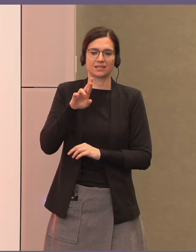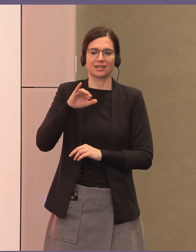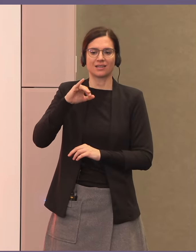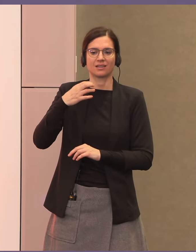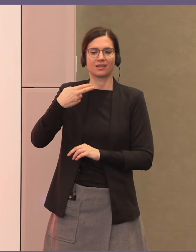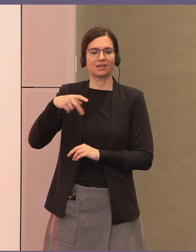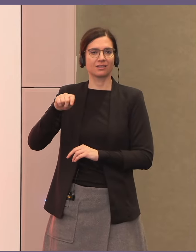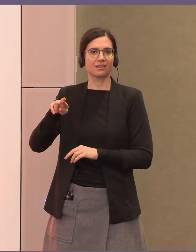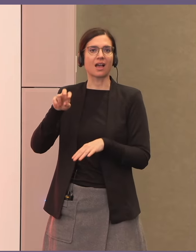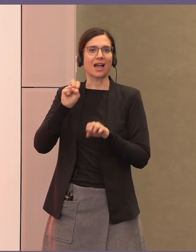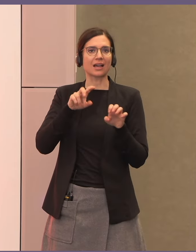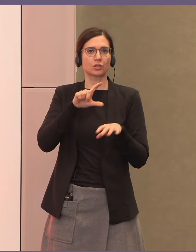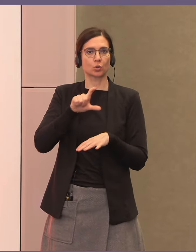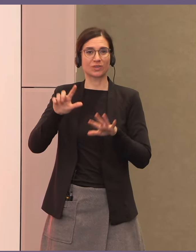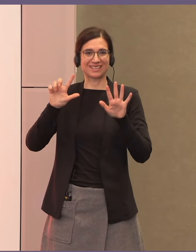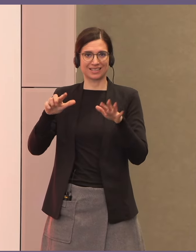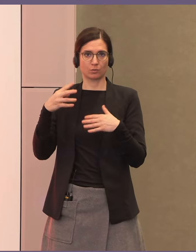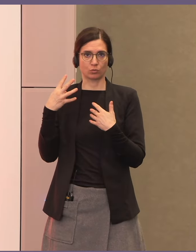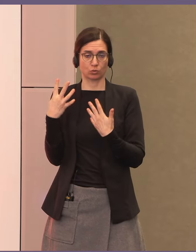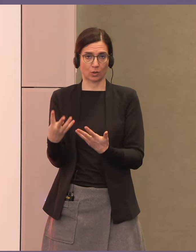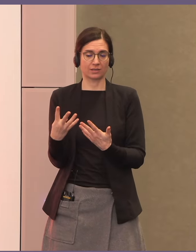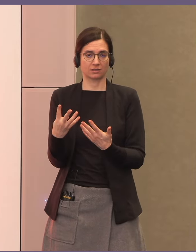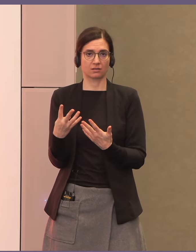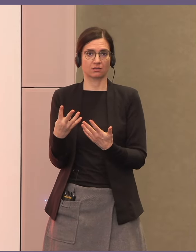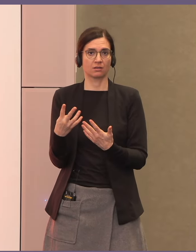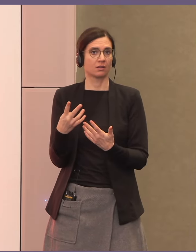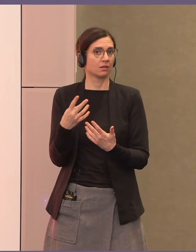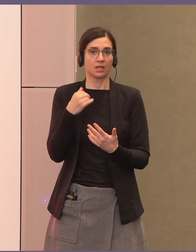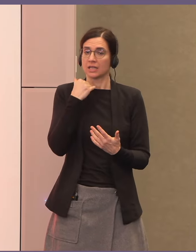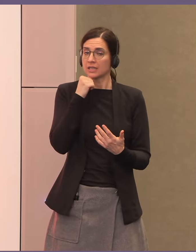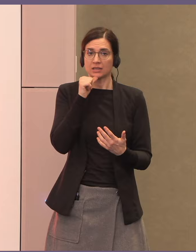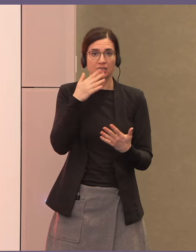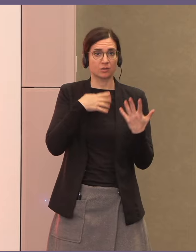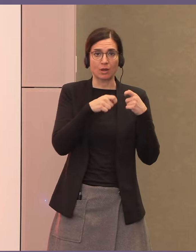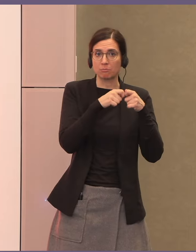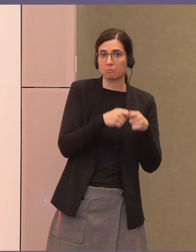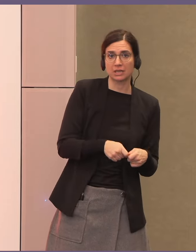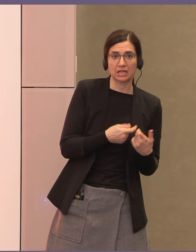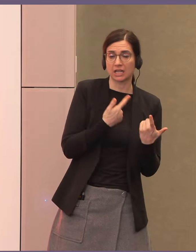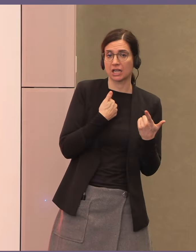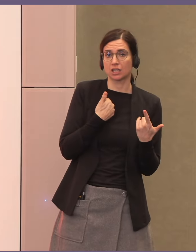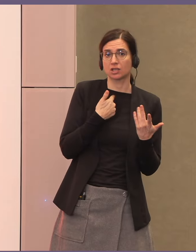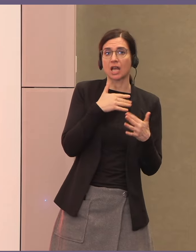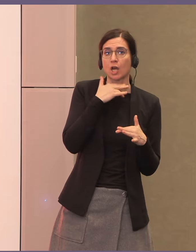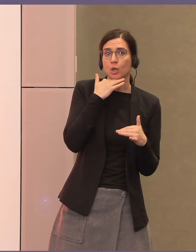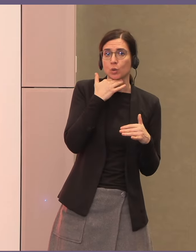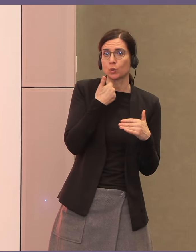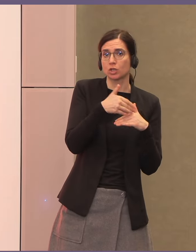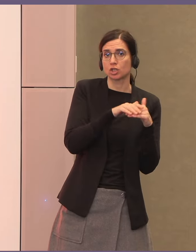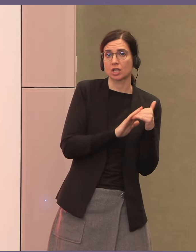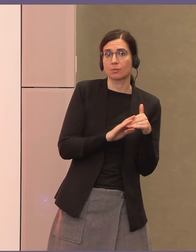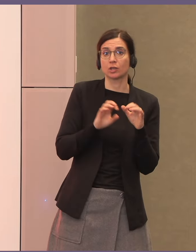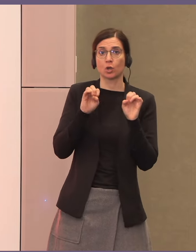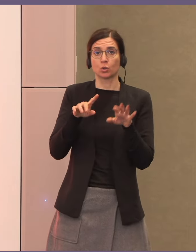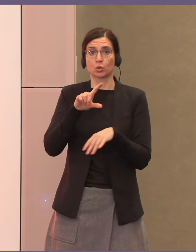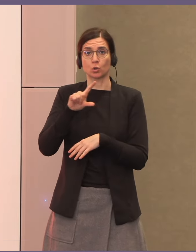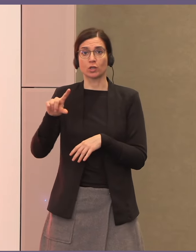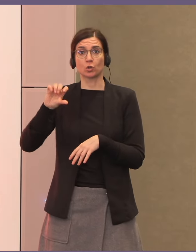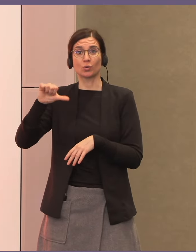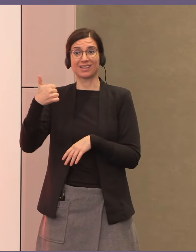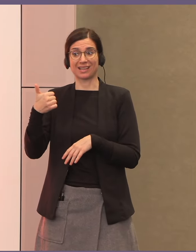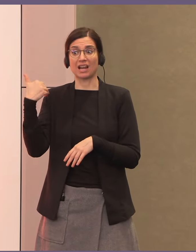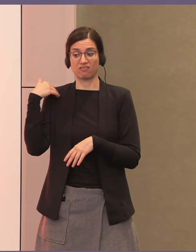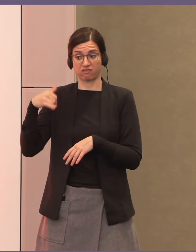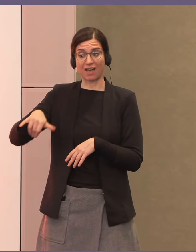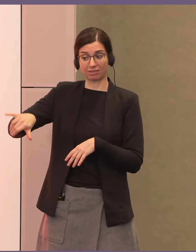1897 nicht mehr Mitglied in der jüdischen Gemeinde gewesen. 1911 ließ sie sich taufen. Es ging also nicht um sie.